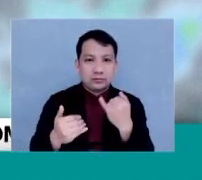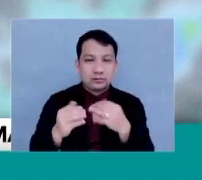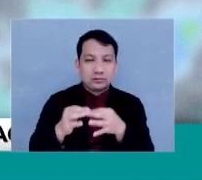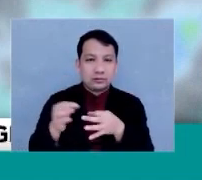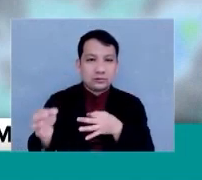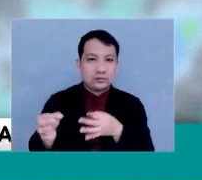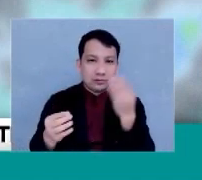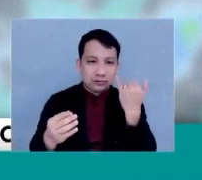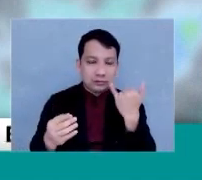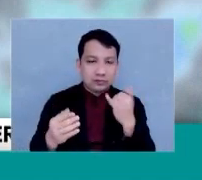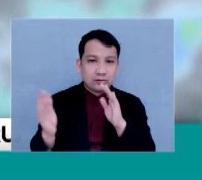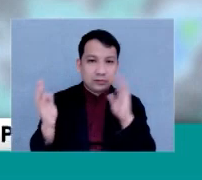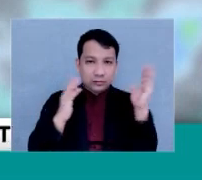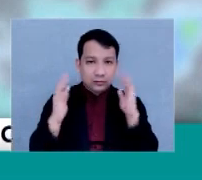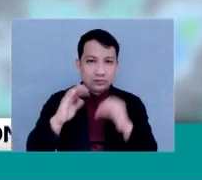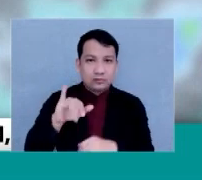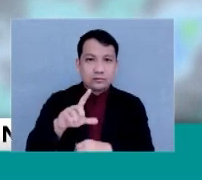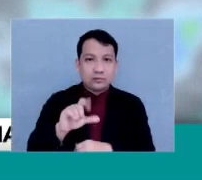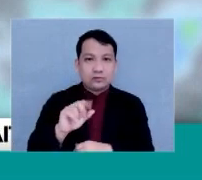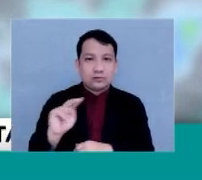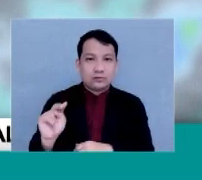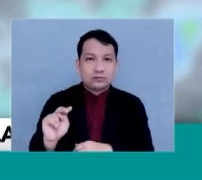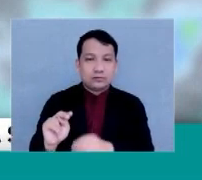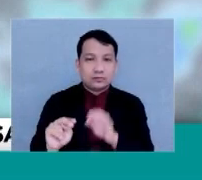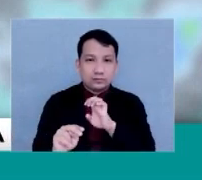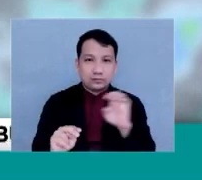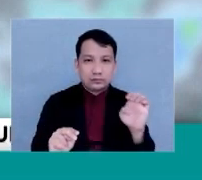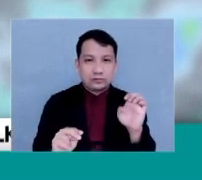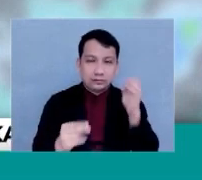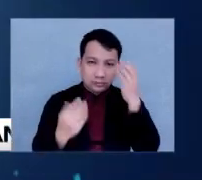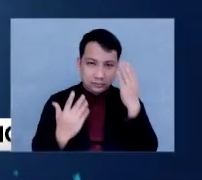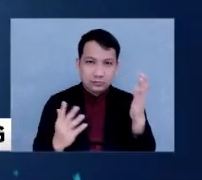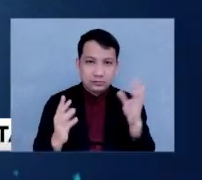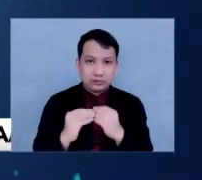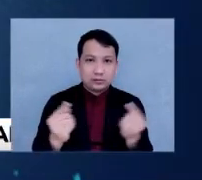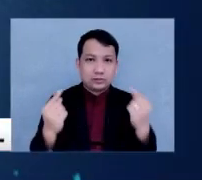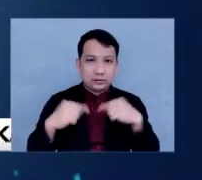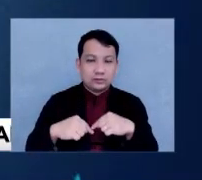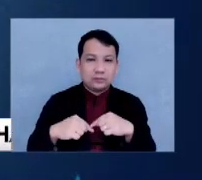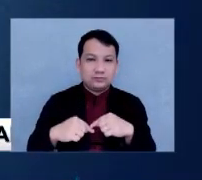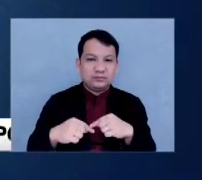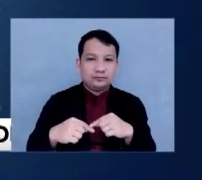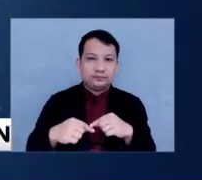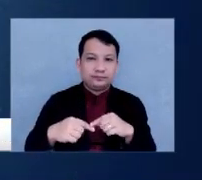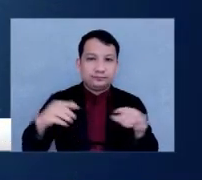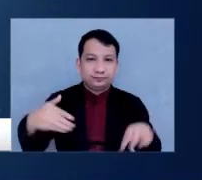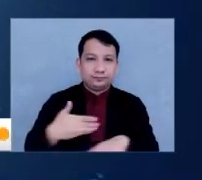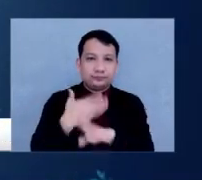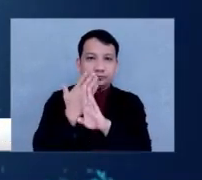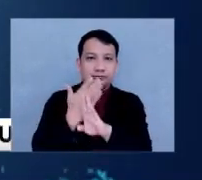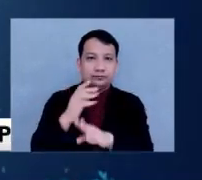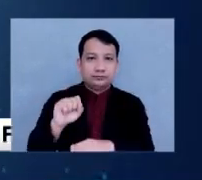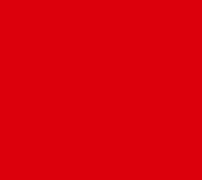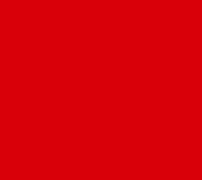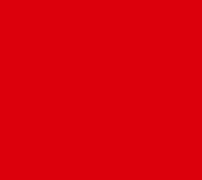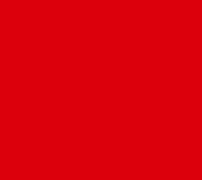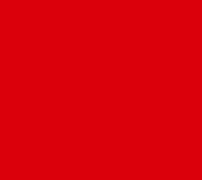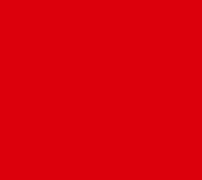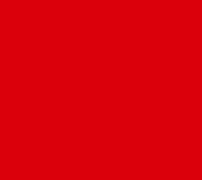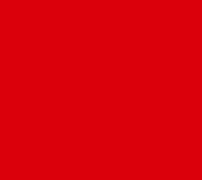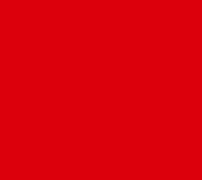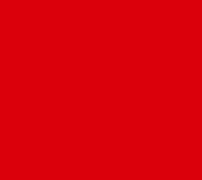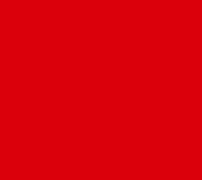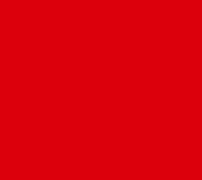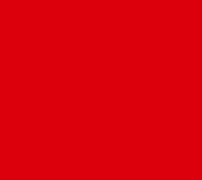extension ng Bagyong Julian. Habang easterlies naman ang magdadala ng pag-ulan sa Davao, sa Soccsaygen at Caraga.